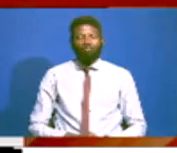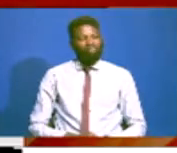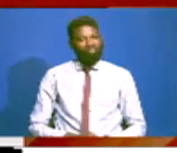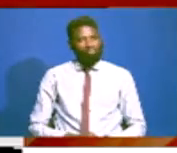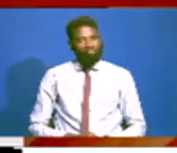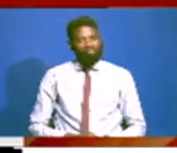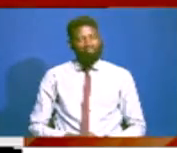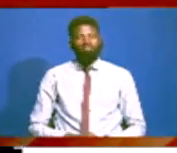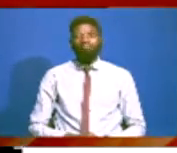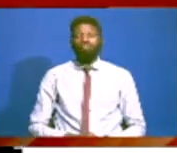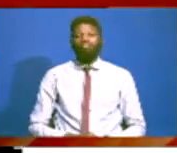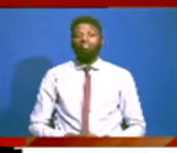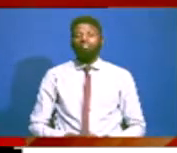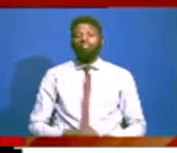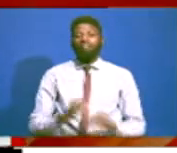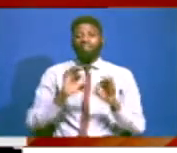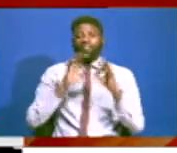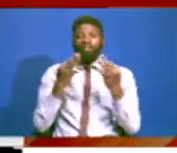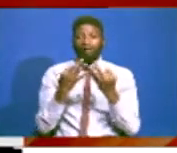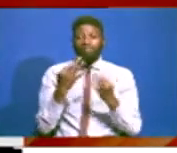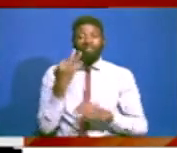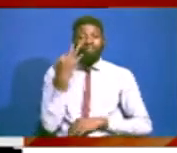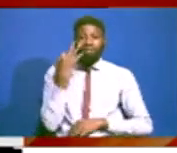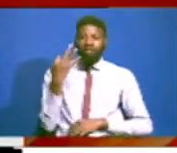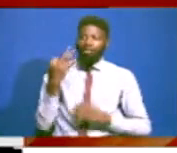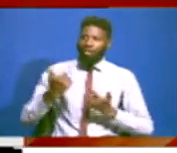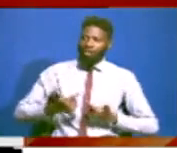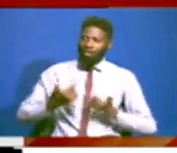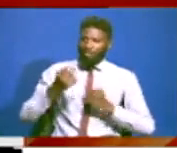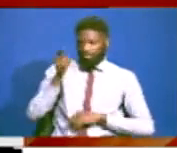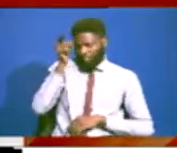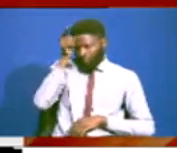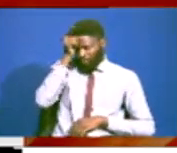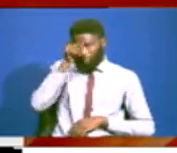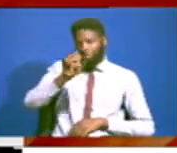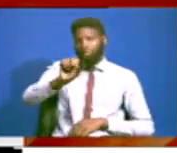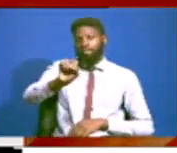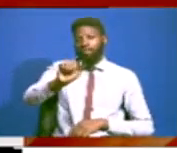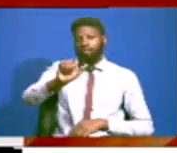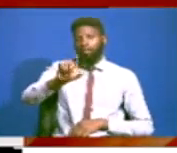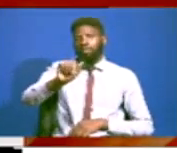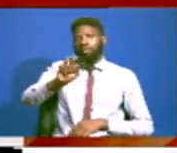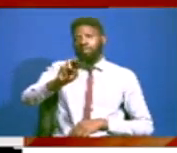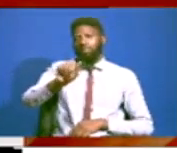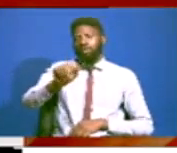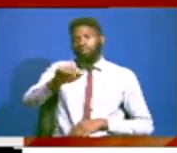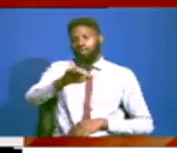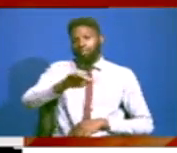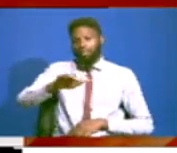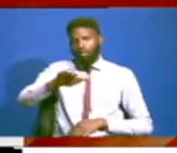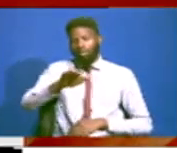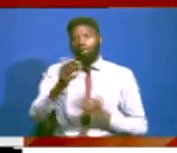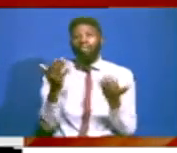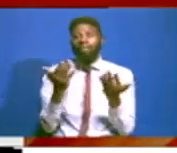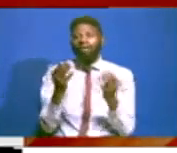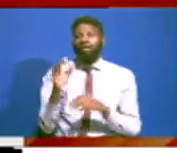Na mtazamaji, takriban familia 300 zinazoishi katika kijiji cha Salama kwenye wadi ya airport eneo bunge la Changamwe